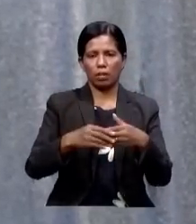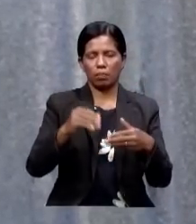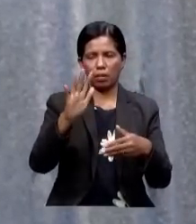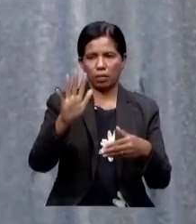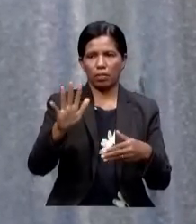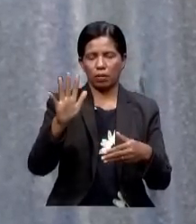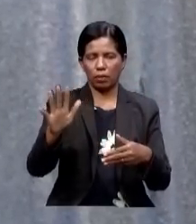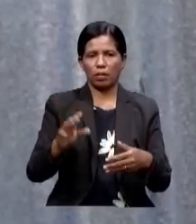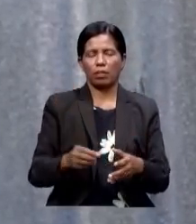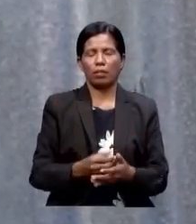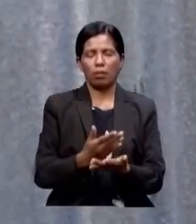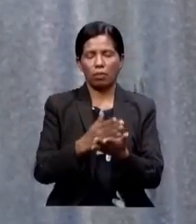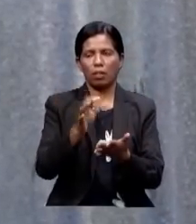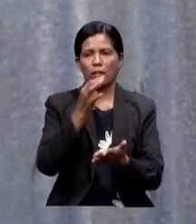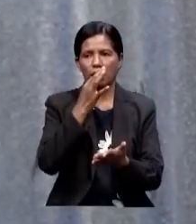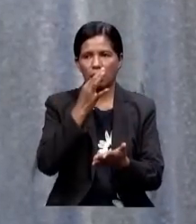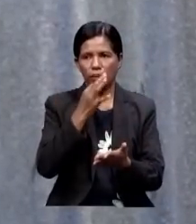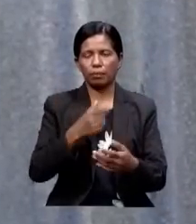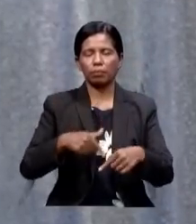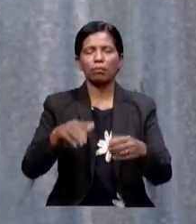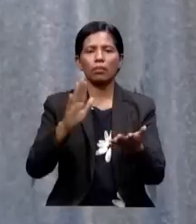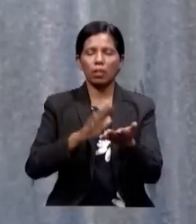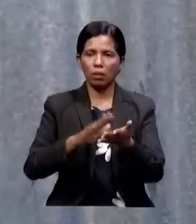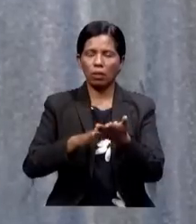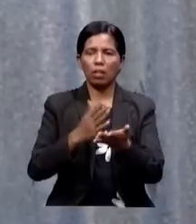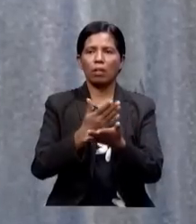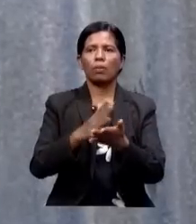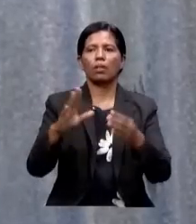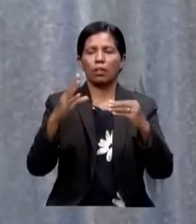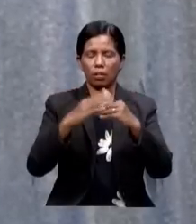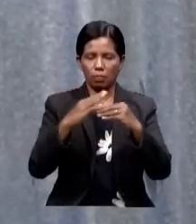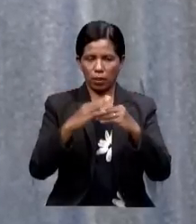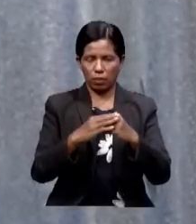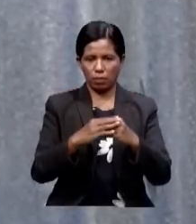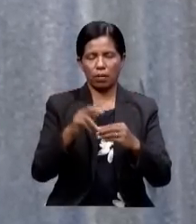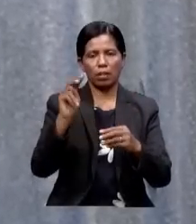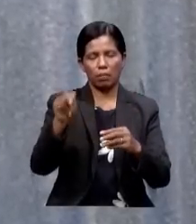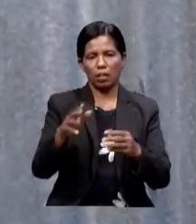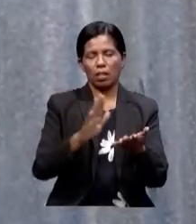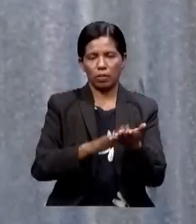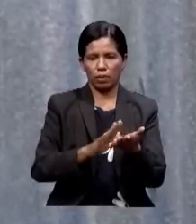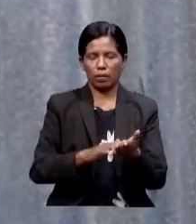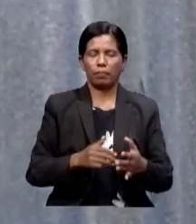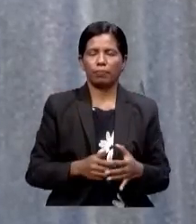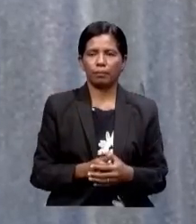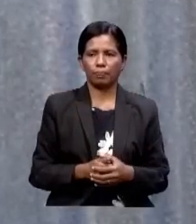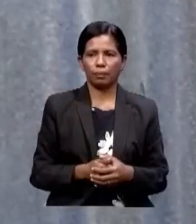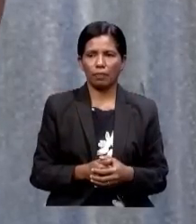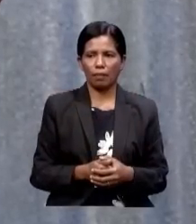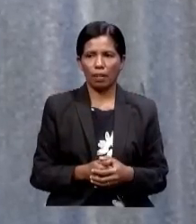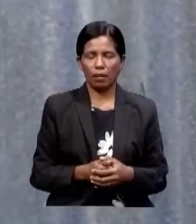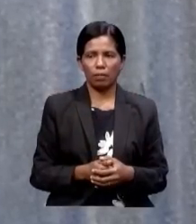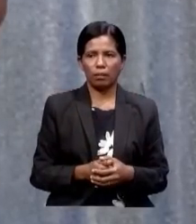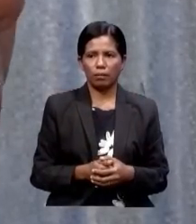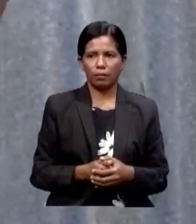ten ha sekolah hola sepatu sekolah nia mai hang hola par na bane ha ten tukang basi da balik